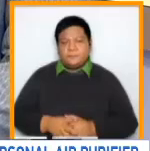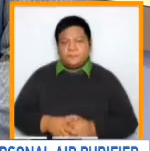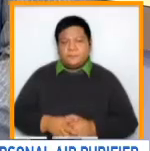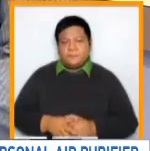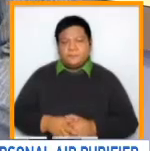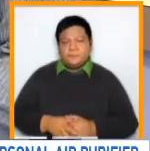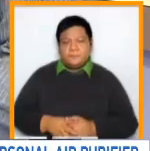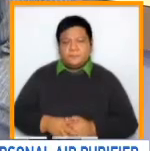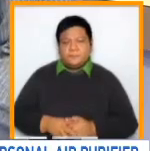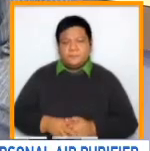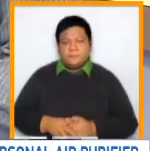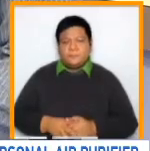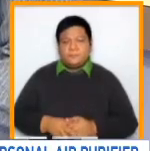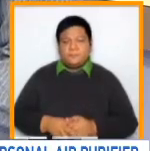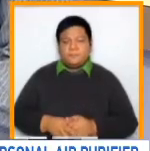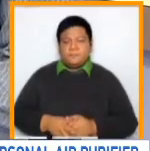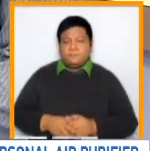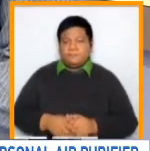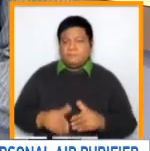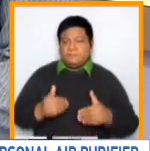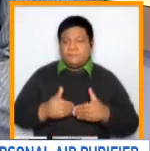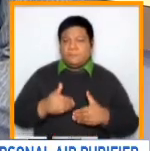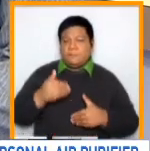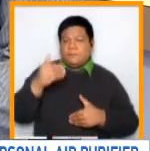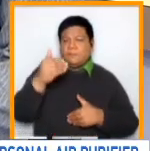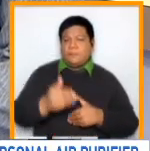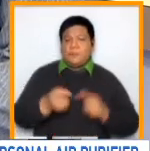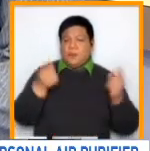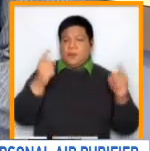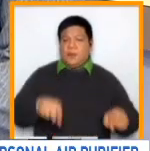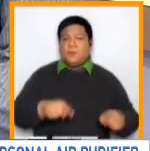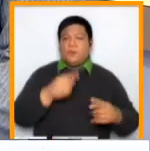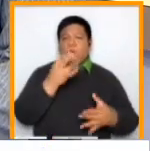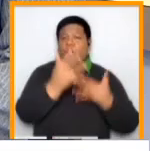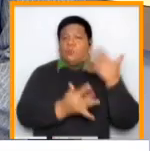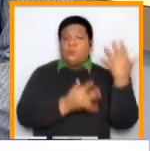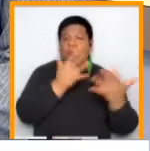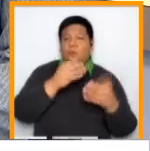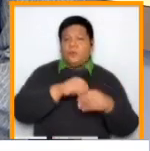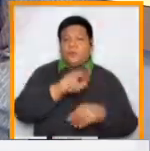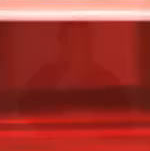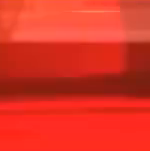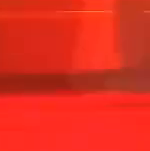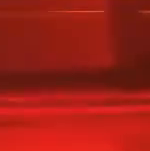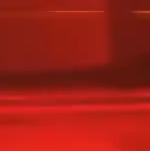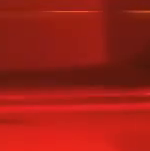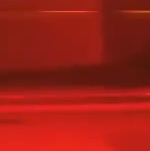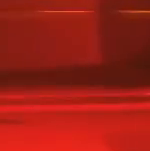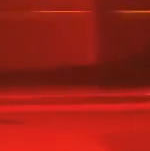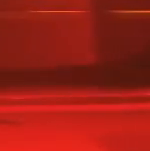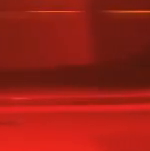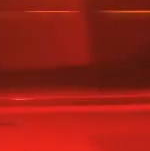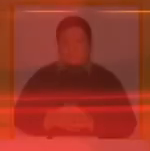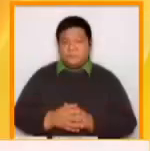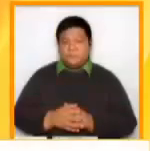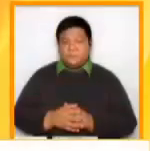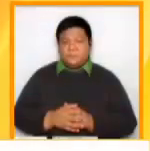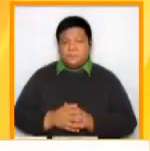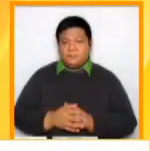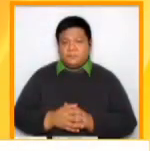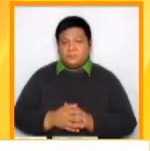Isang patay sa sunog na sumiklab sa isang pabrika sa Valenzuela. May unang balita live si Darlene Kai. Darlene.